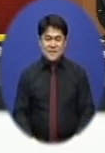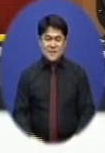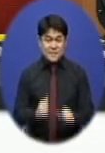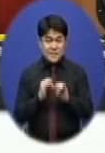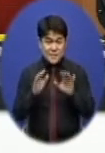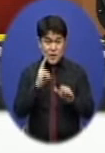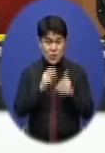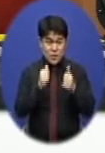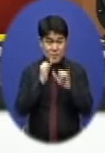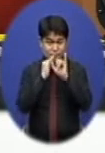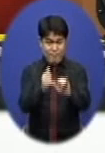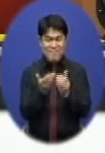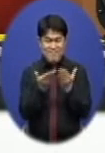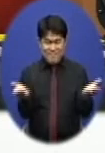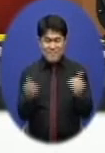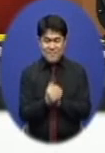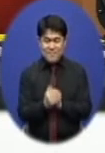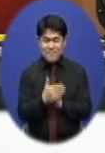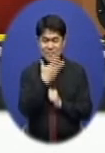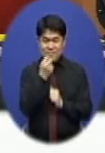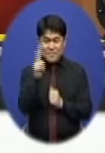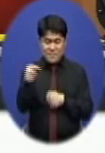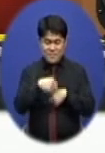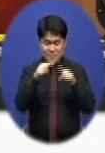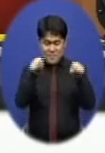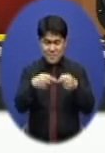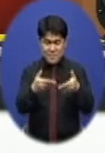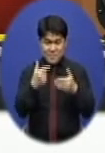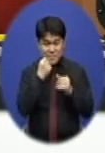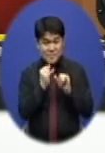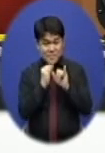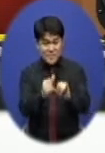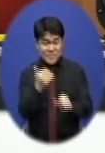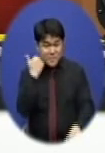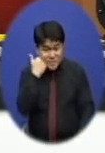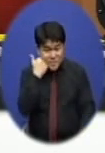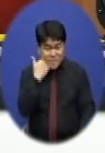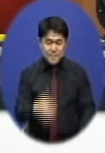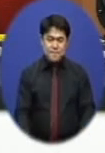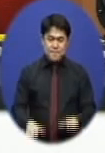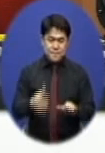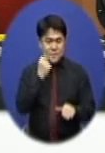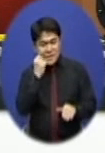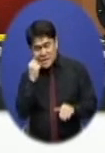시상을 시상. 하겠습니다. 네. 네. 아, 복지TV 탁상시계를 받으실 인기상 발표하겠습니다. 자,